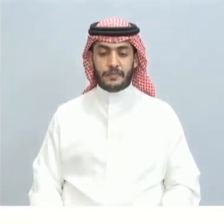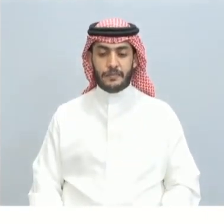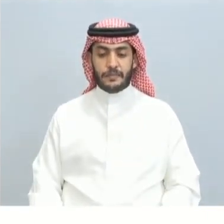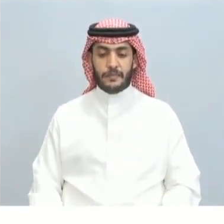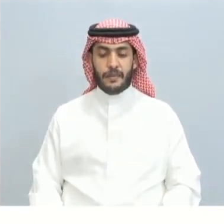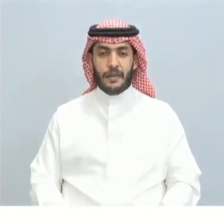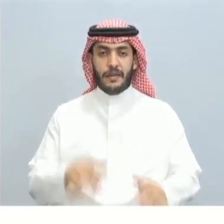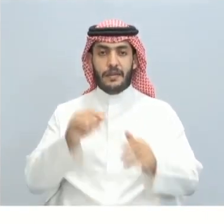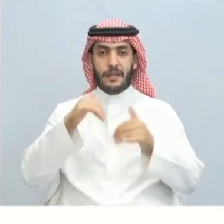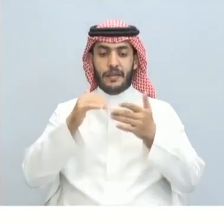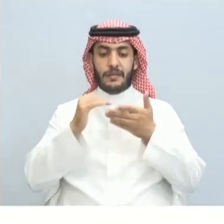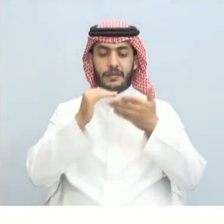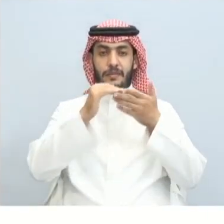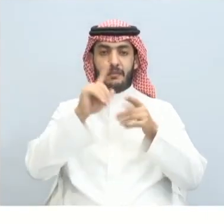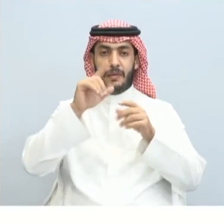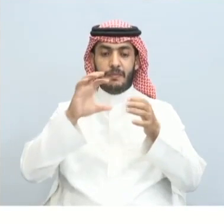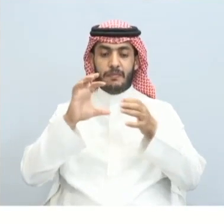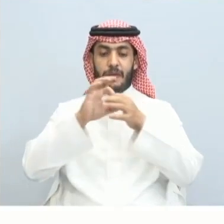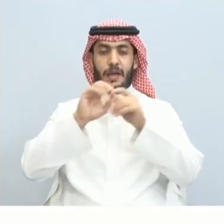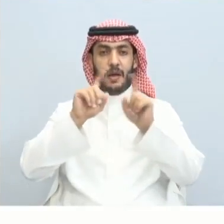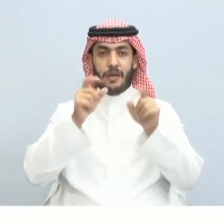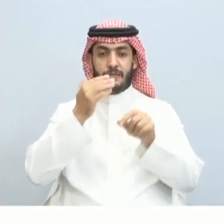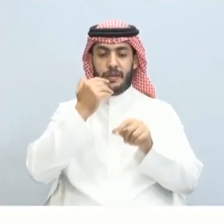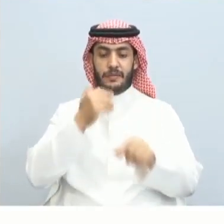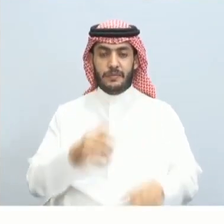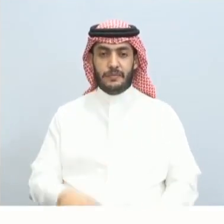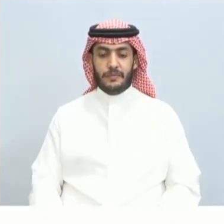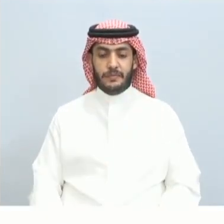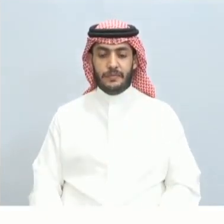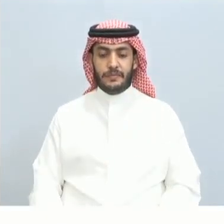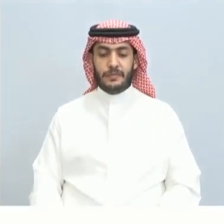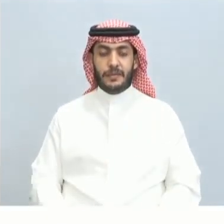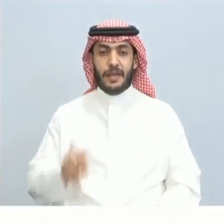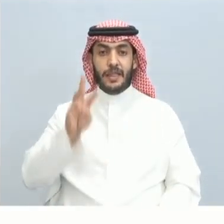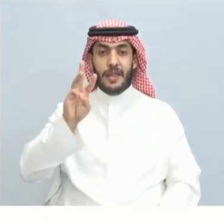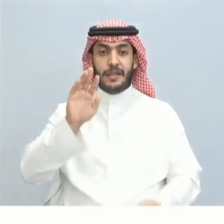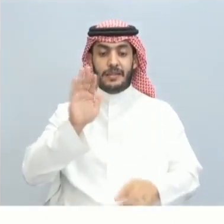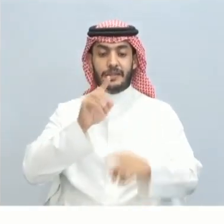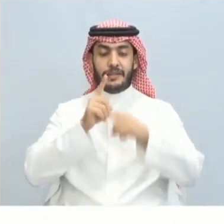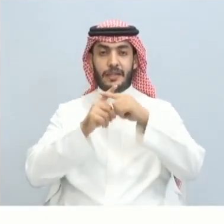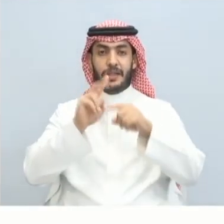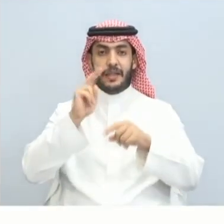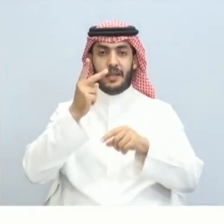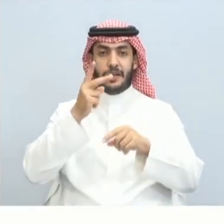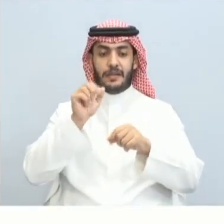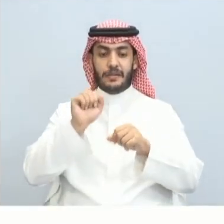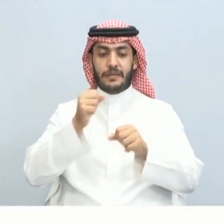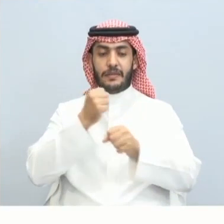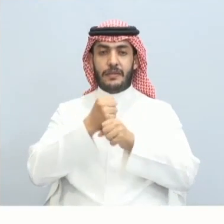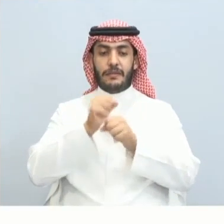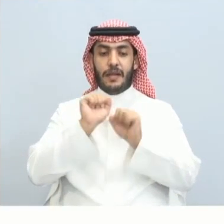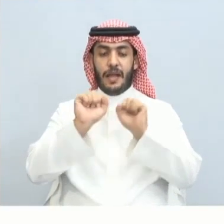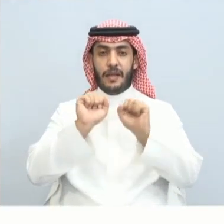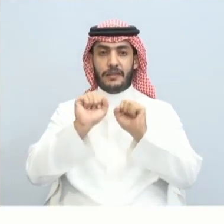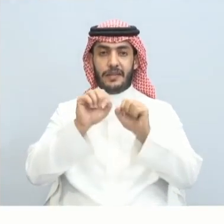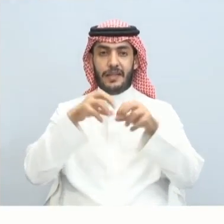بصوره مكافئه ولا تتضمن اقواس اصبحت ثلاثه سين زائد 12 باستخدام ماذا باستخدام